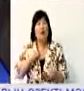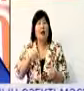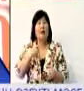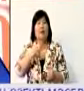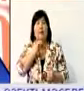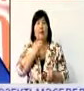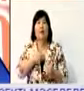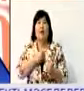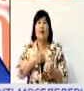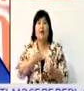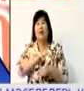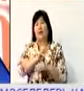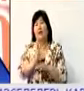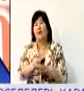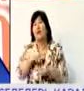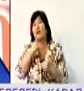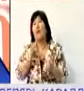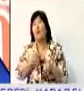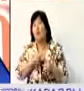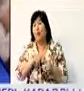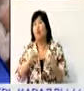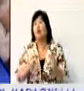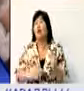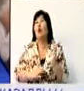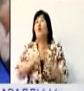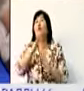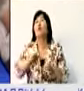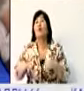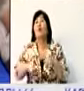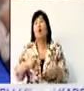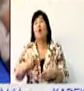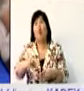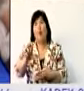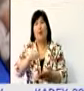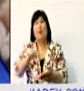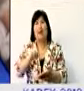есімі ұлықталып, ерлік істері дәріптелді. Бұл әрине өскелең ұрпақ үшін өнеге алар